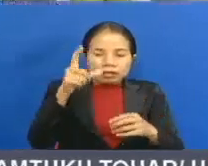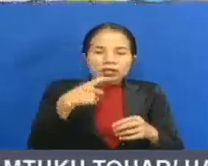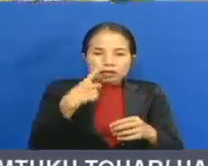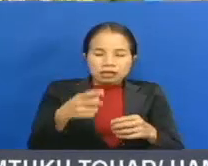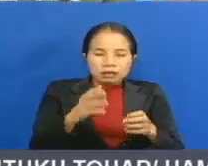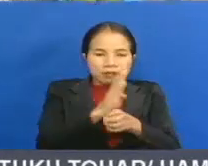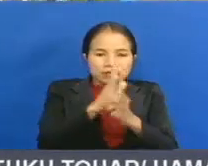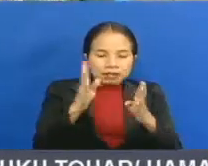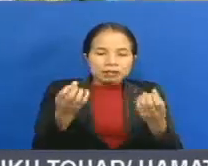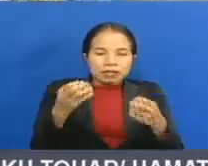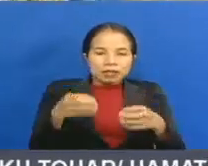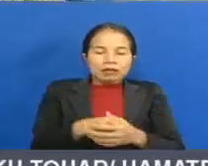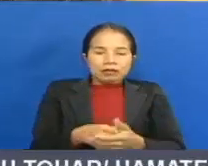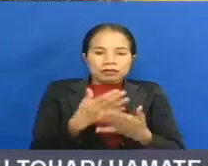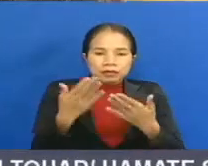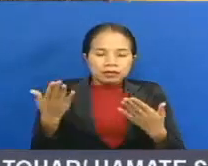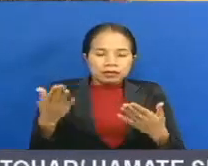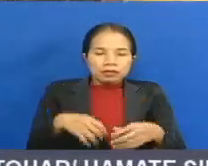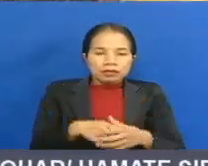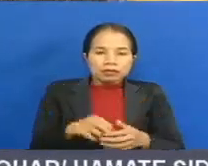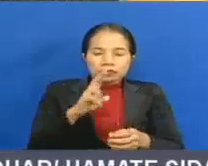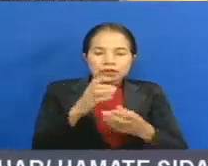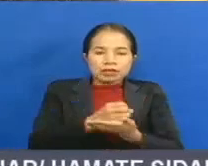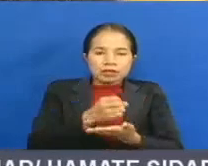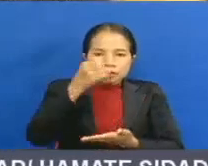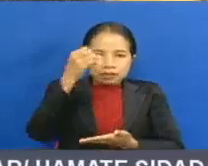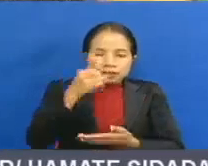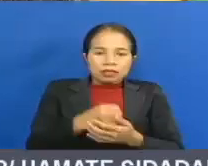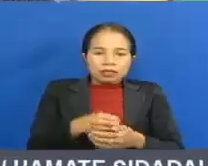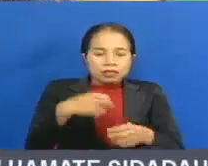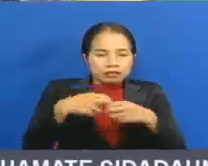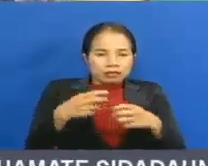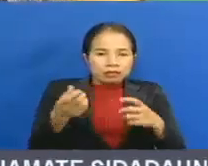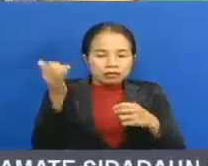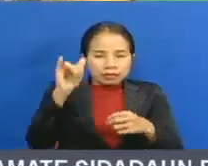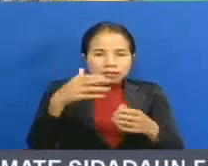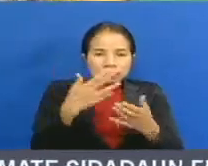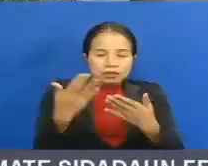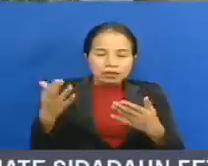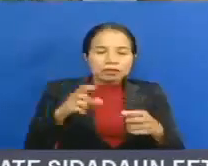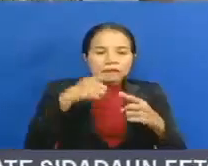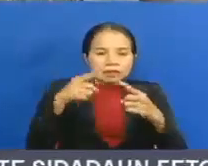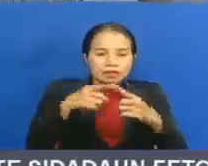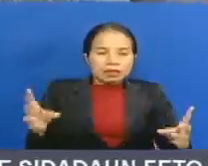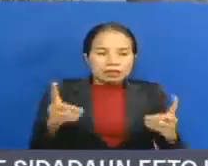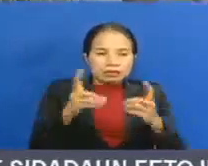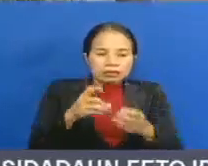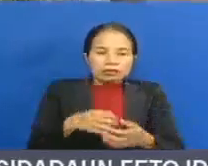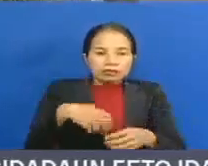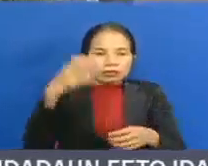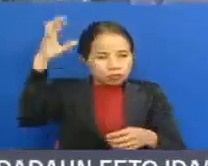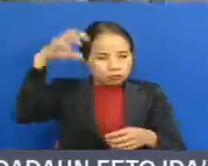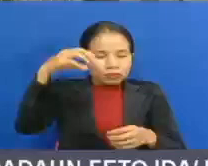Makfan sasang he mercado liur utiliza de sumrina. Bele foi impacto basira ni sasang. Bang hira acontece udang no